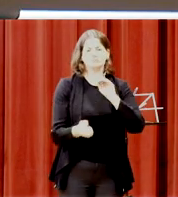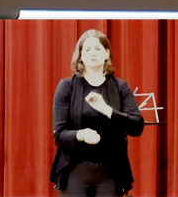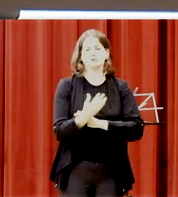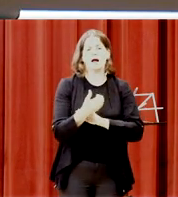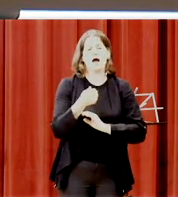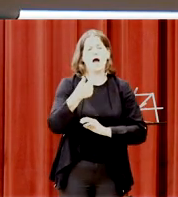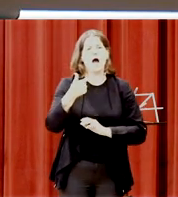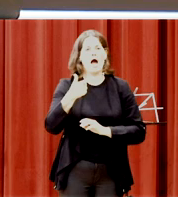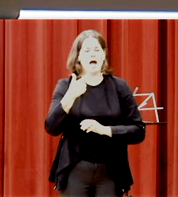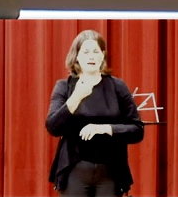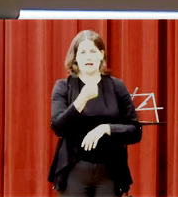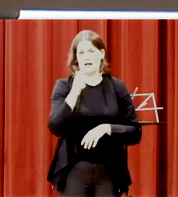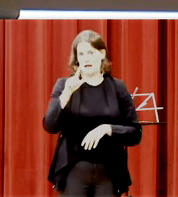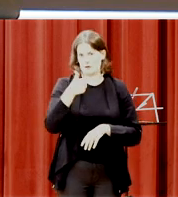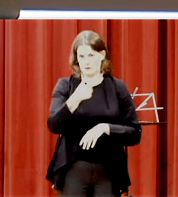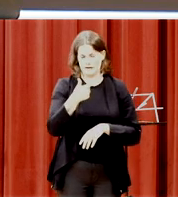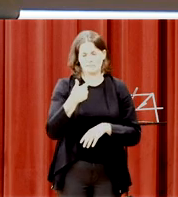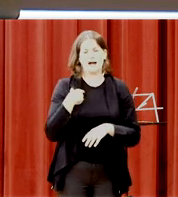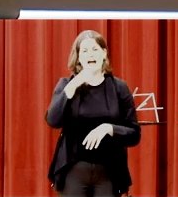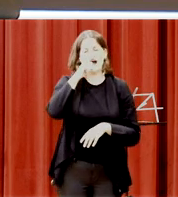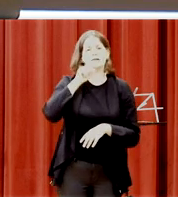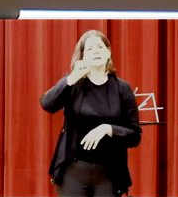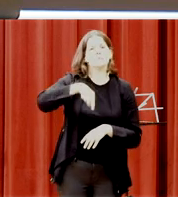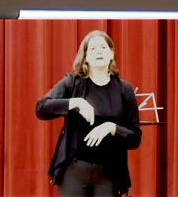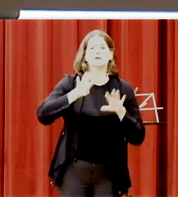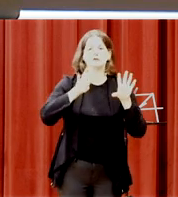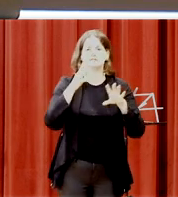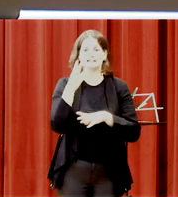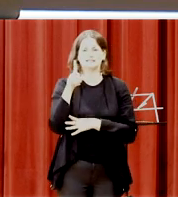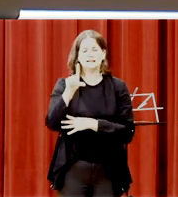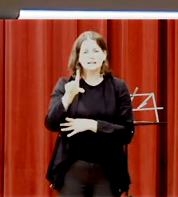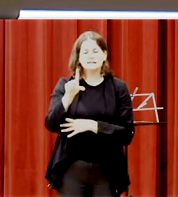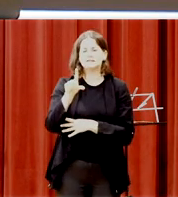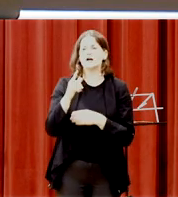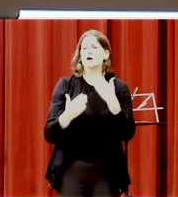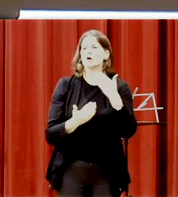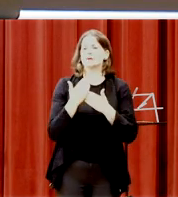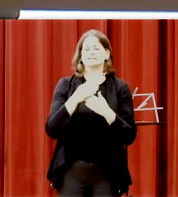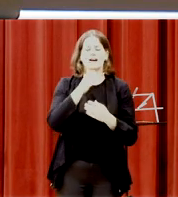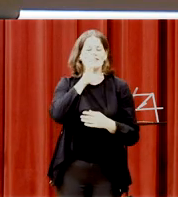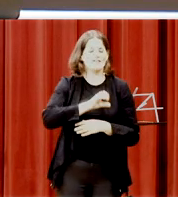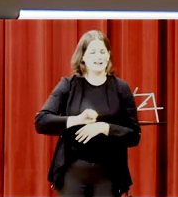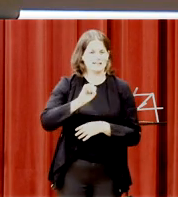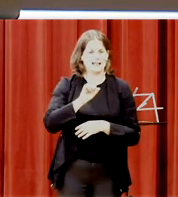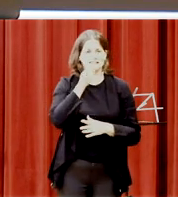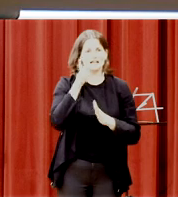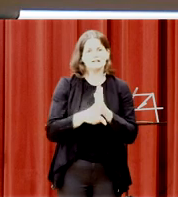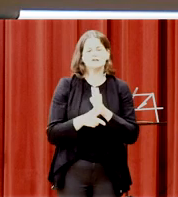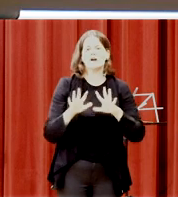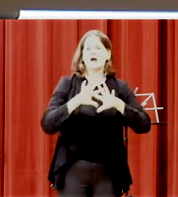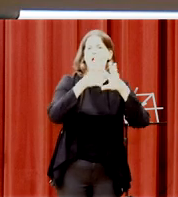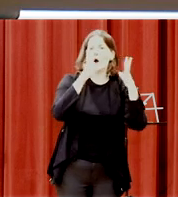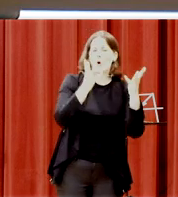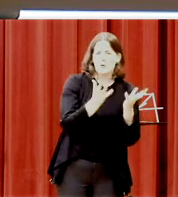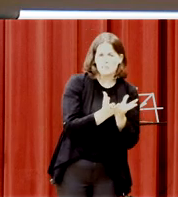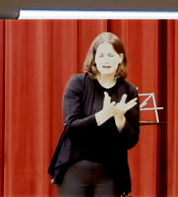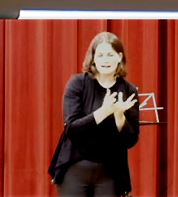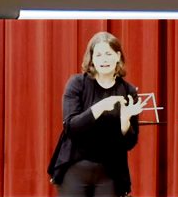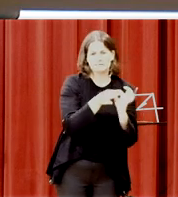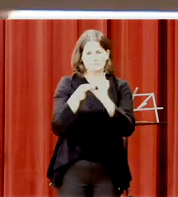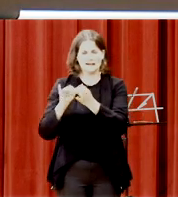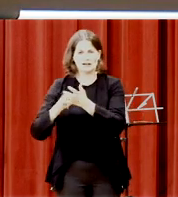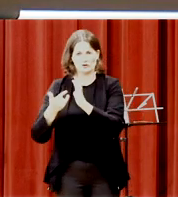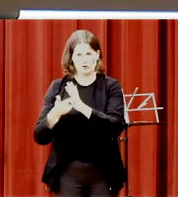la humanitat i de la tecnologia. Aquest és el primer ordinador, que va néixer 4 anys després. Ocupava una enorme sala, i